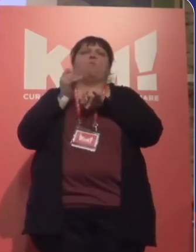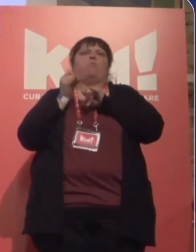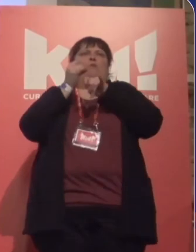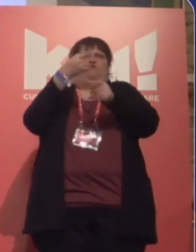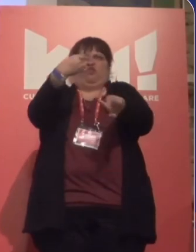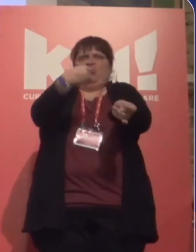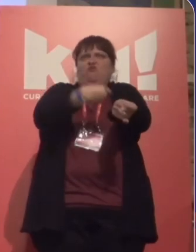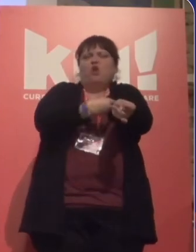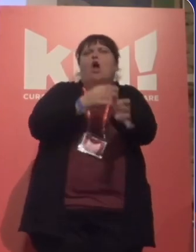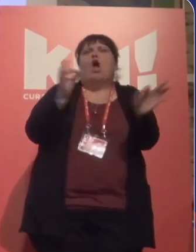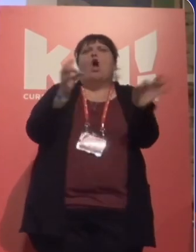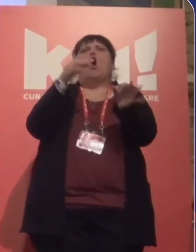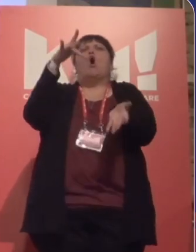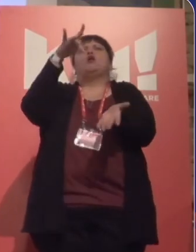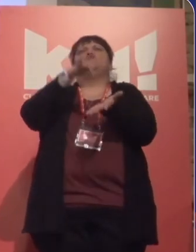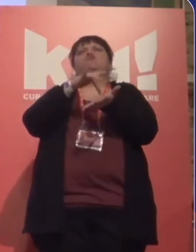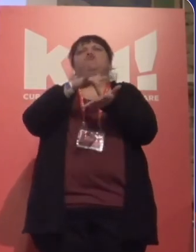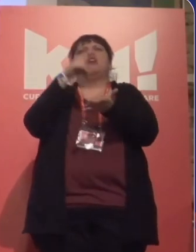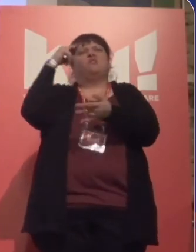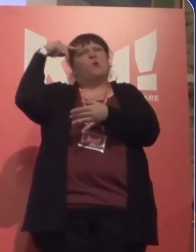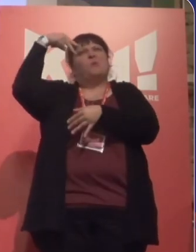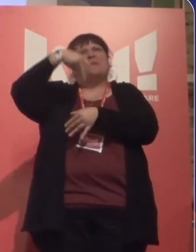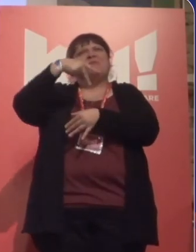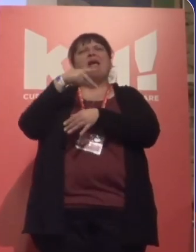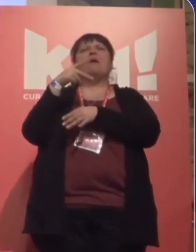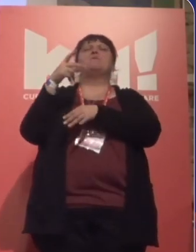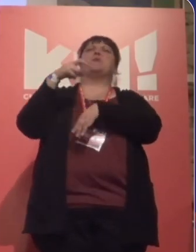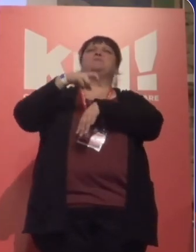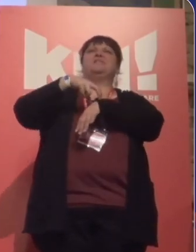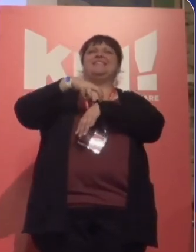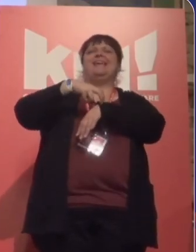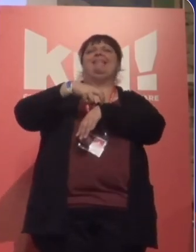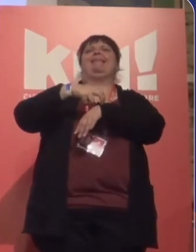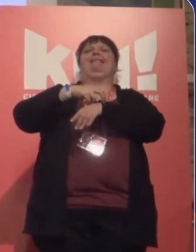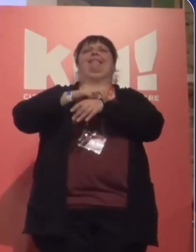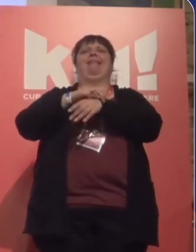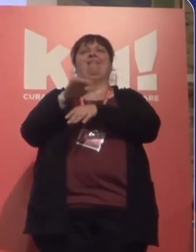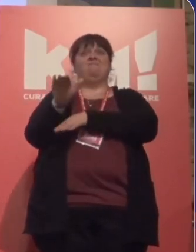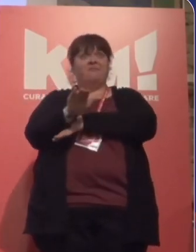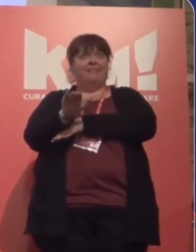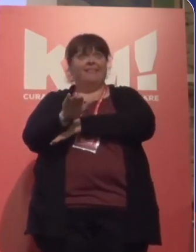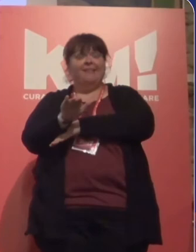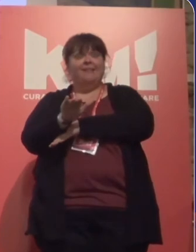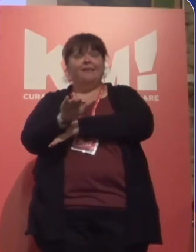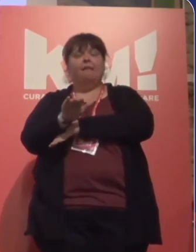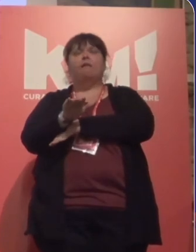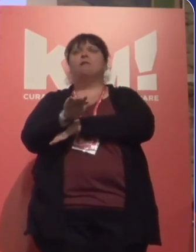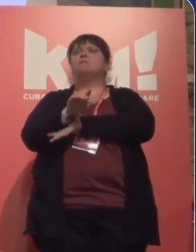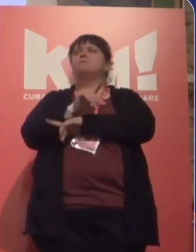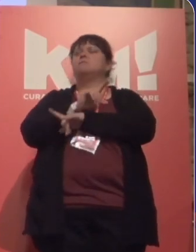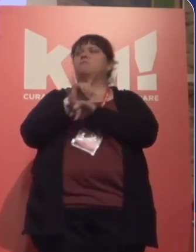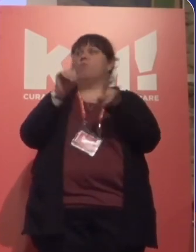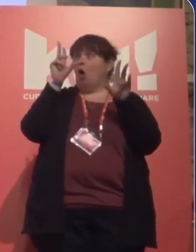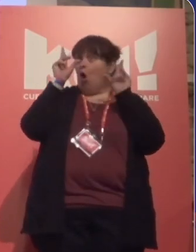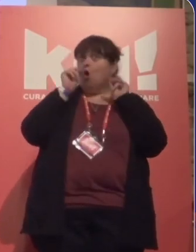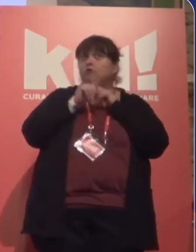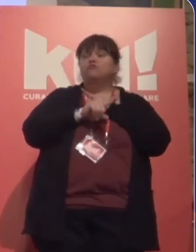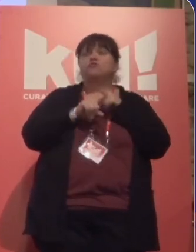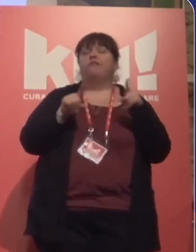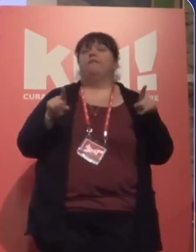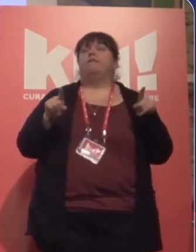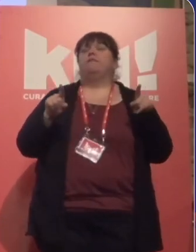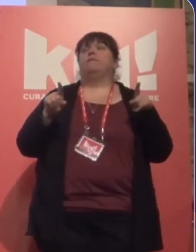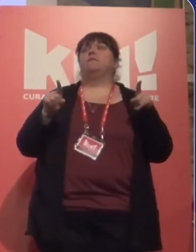del pubblico un ammiratore di tanti dei professionisti che lì vi operano l'avete presente o avete